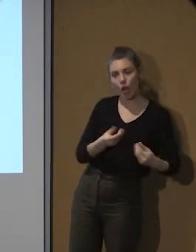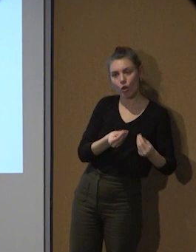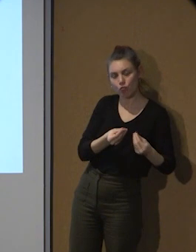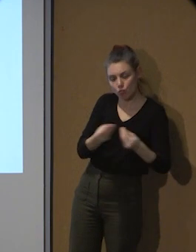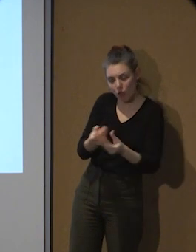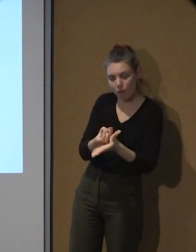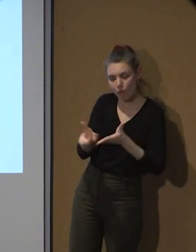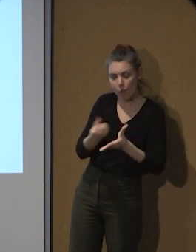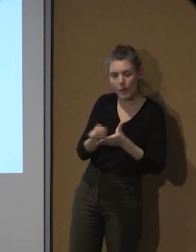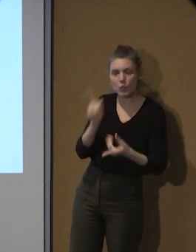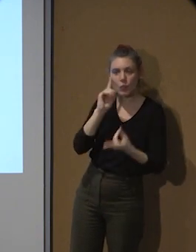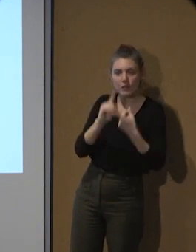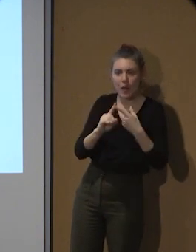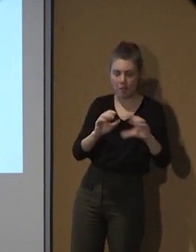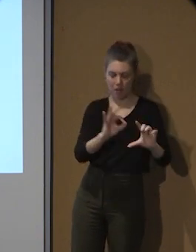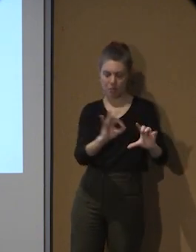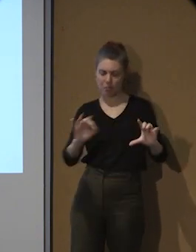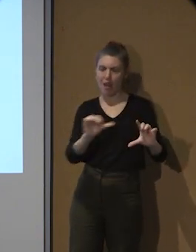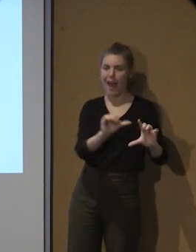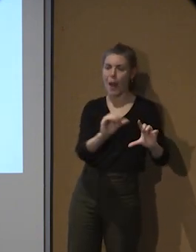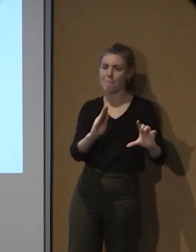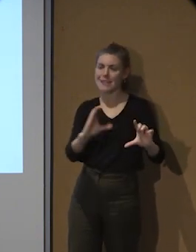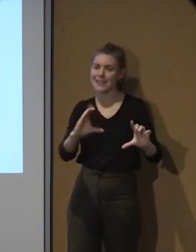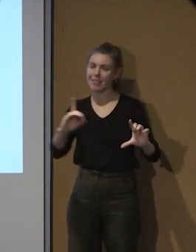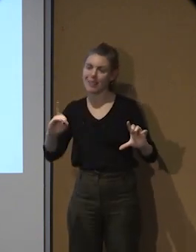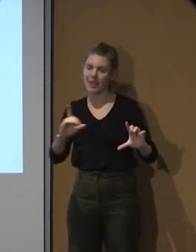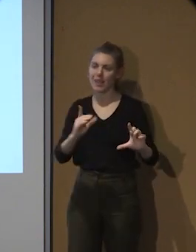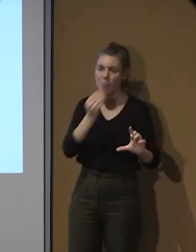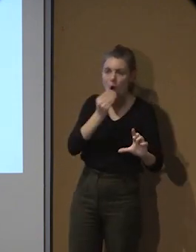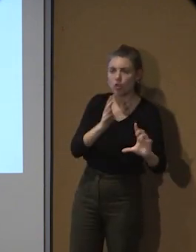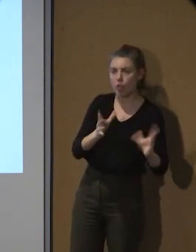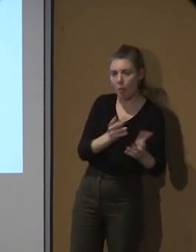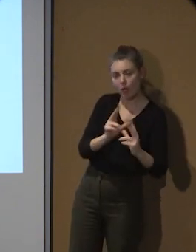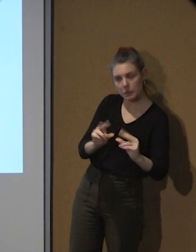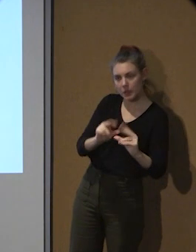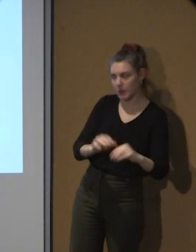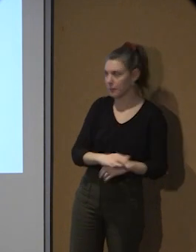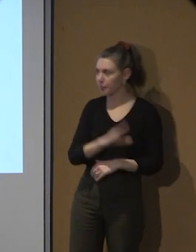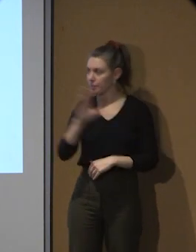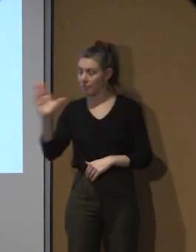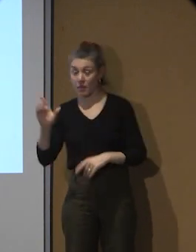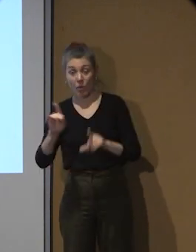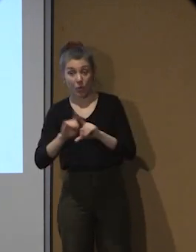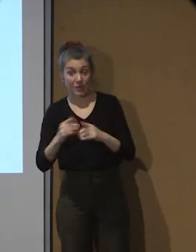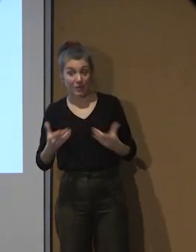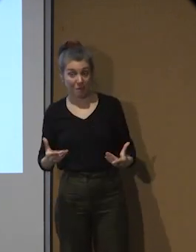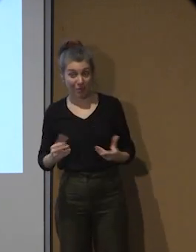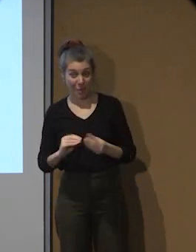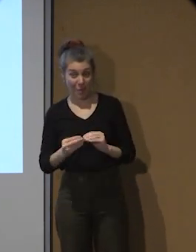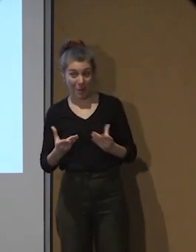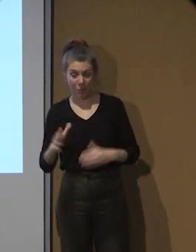Le problème, c'est que les enfants d'aujourd'hui ont des parents. Leurs parents ont